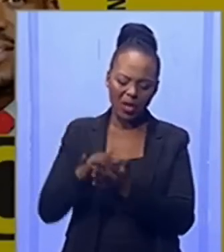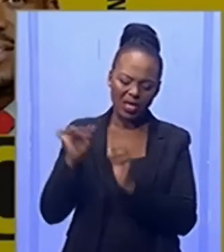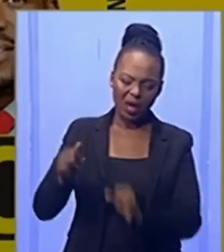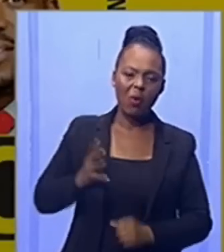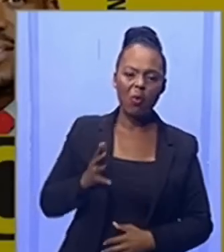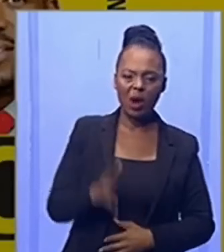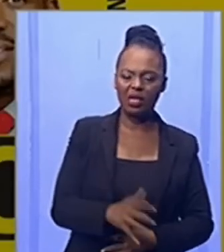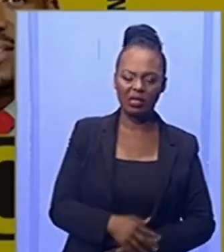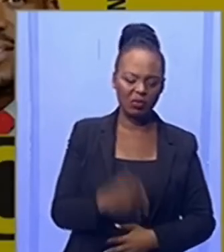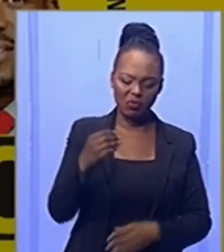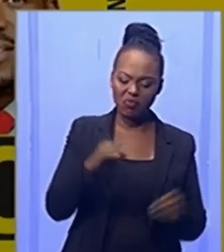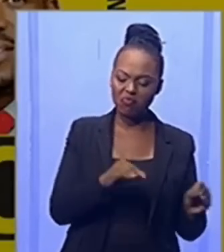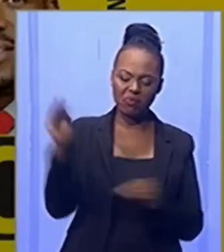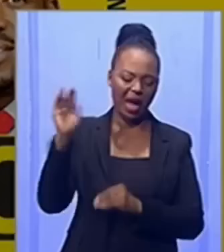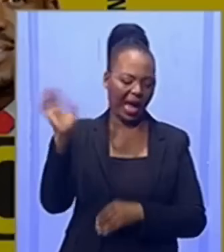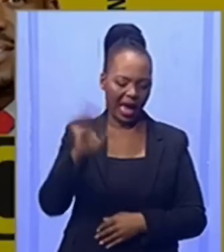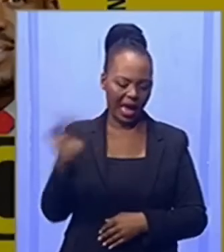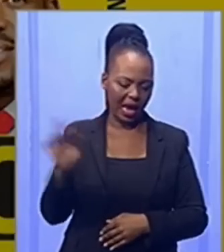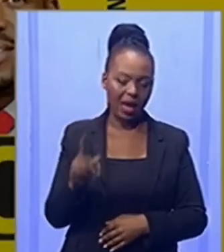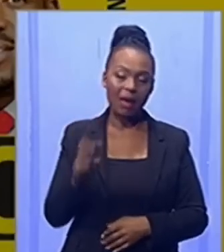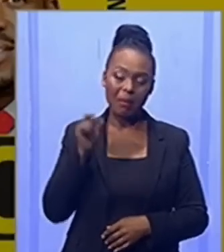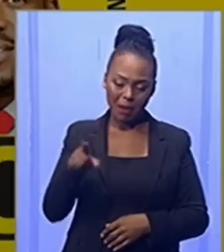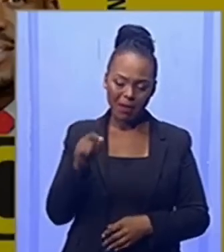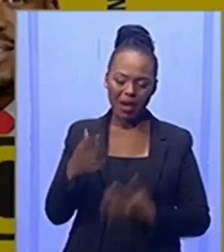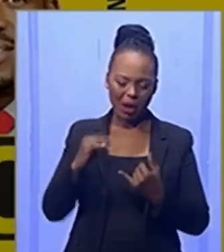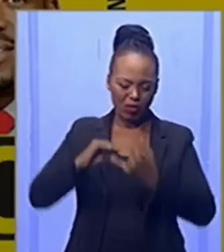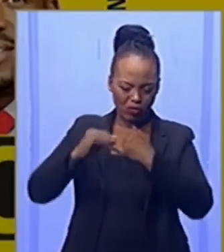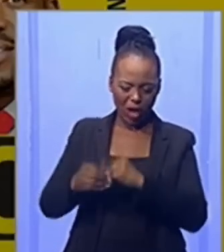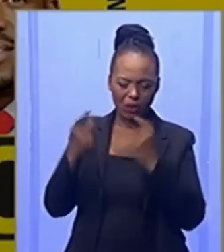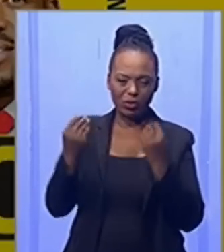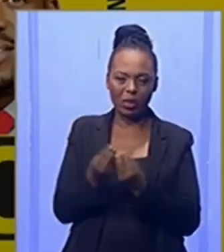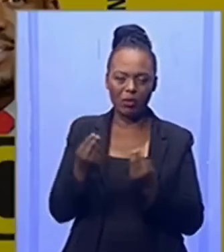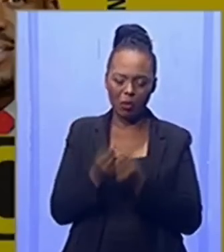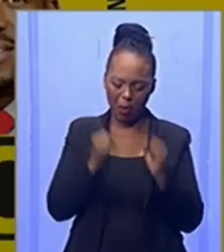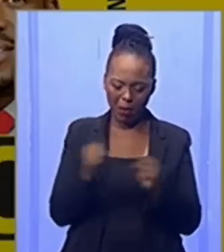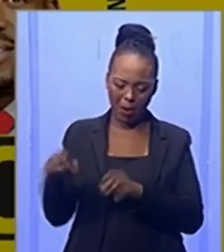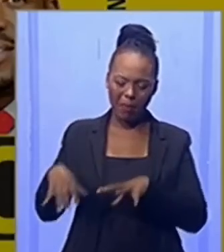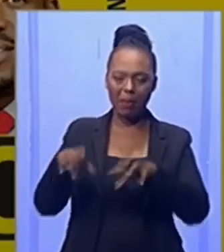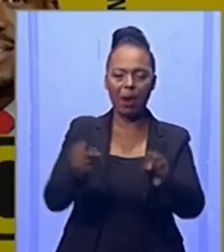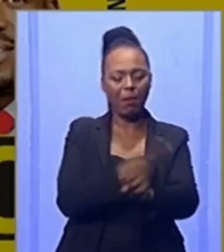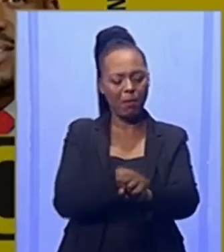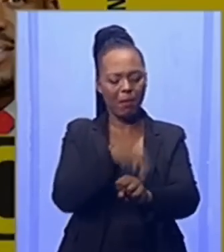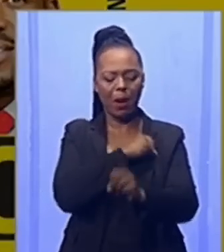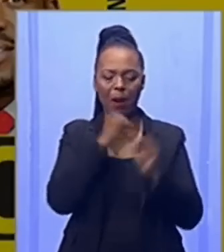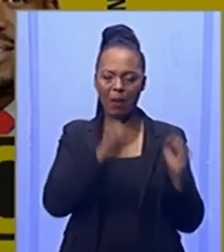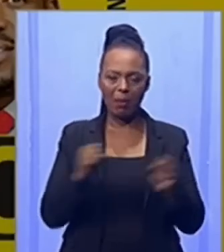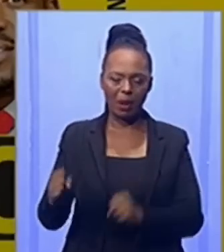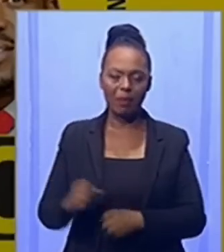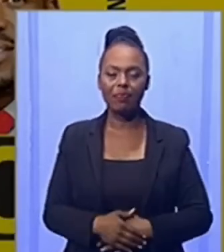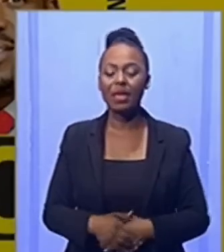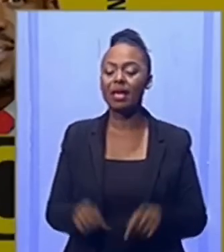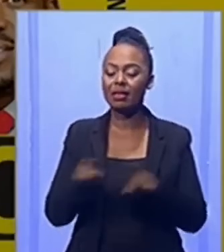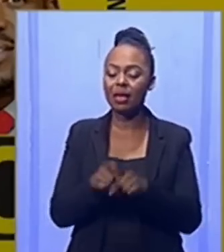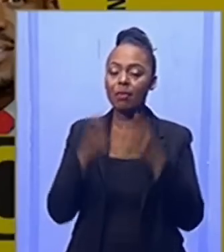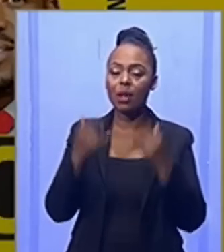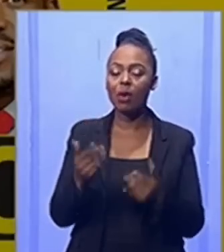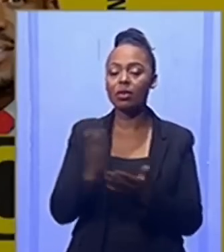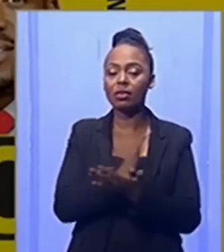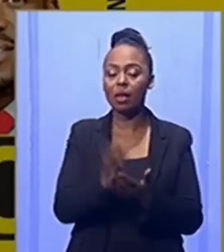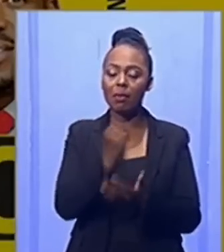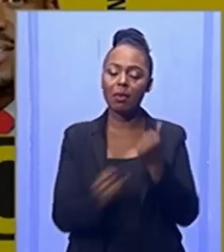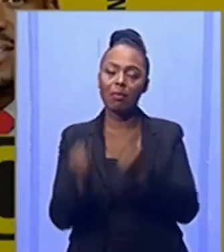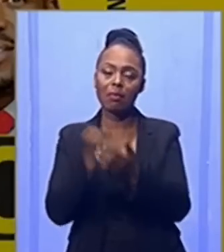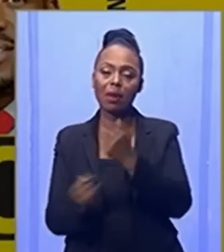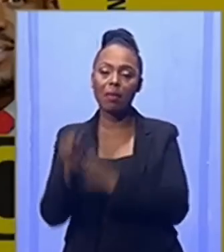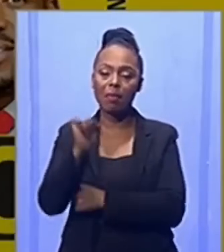fela go laetša gore dikgetho tsela ba di apea gore ba dule ba le mo setulong ga re lebelele matša a fetile balekodi ba ikemetse ba dikgetho ba